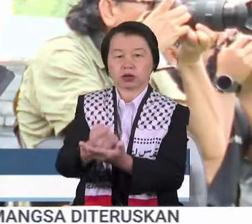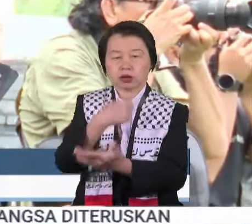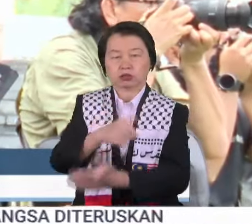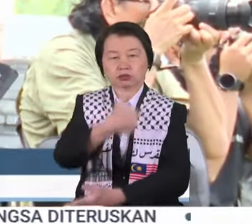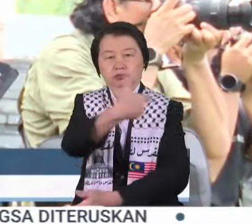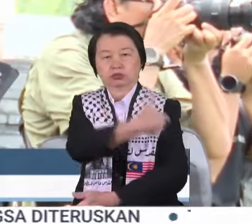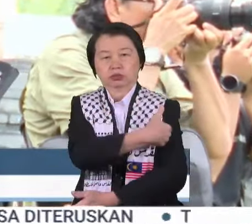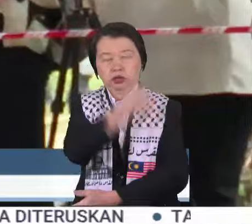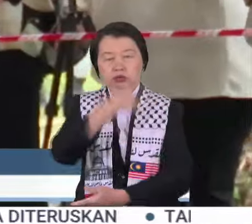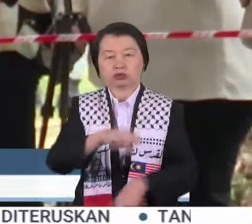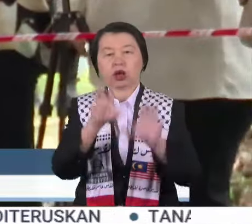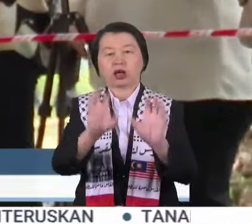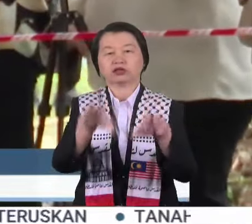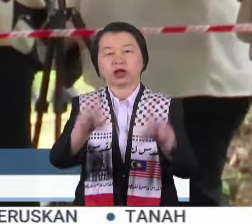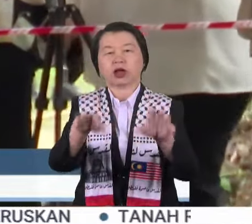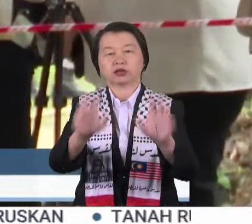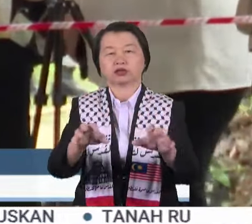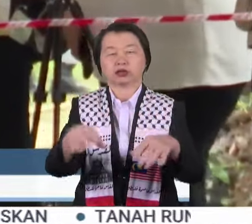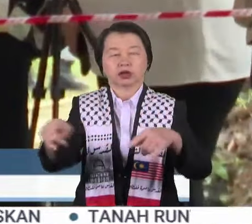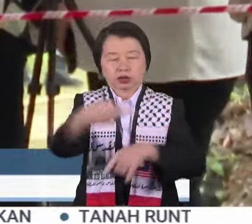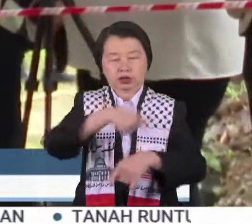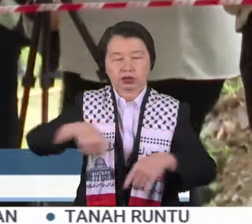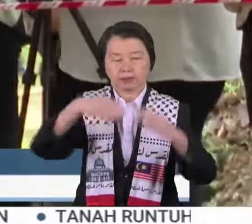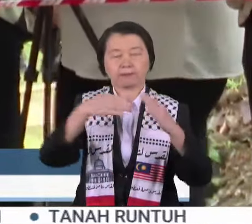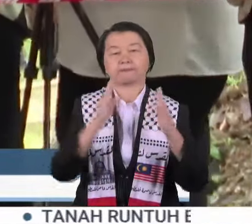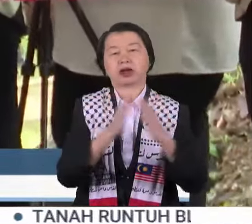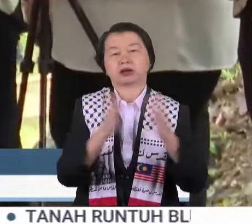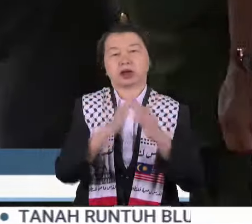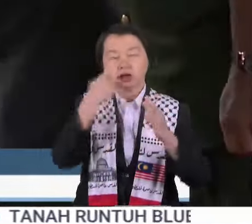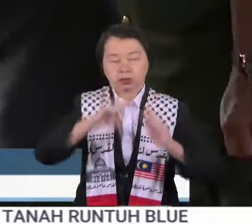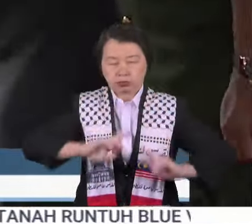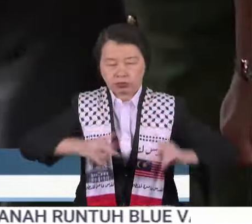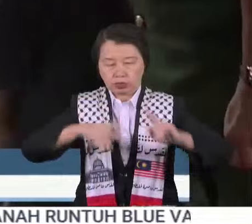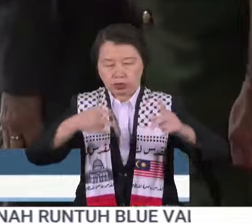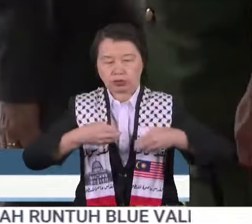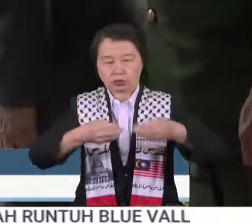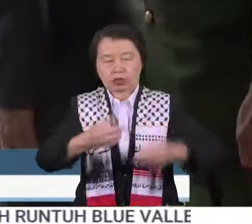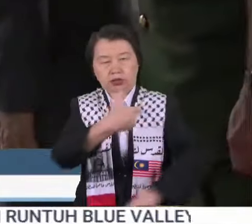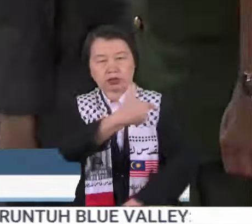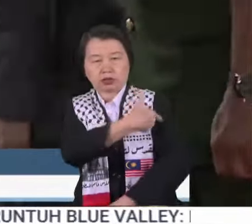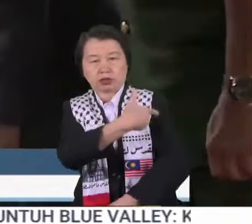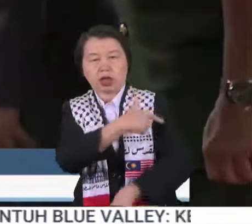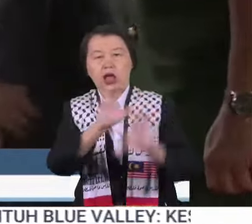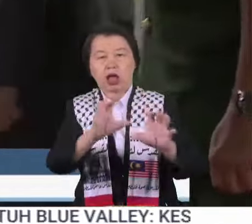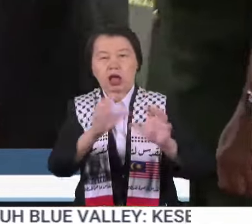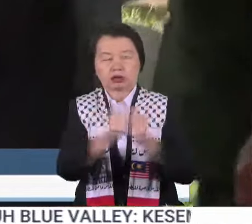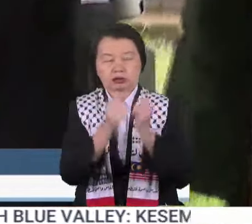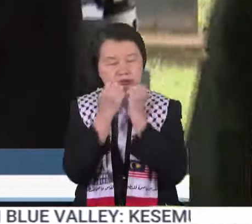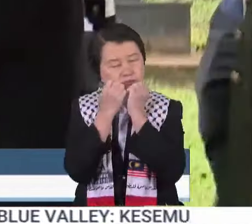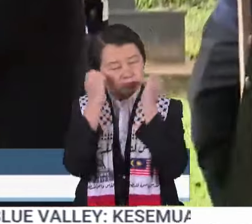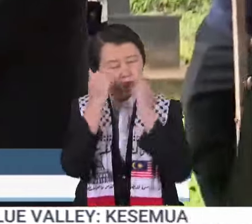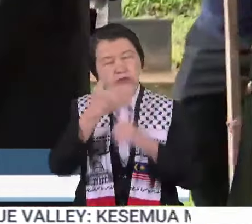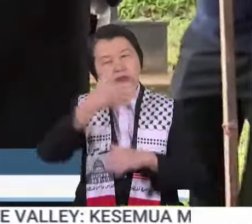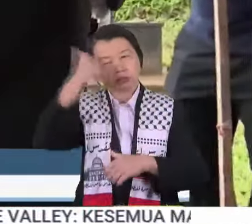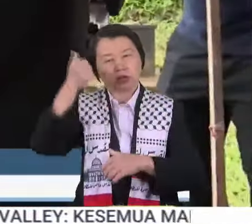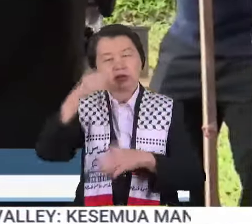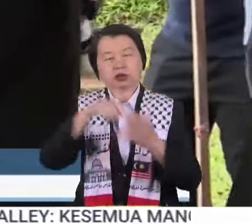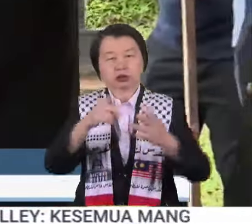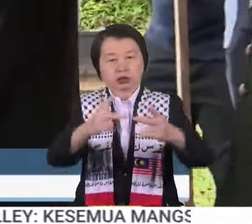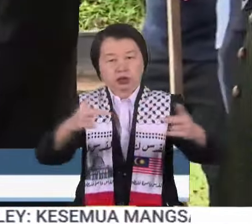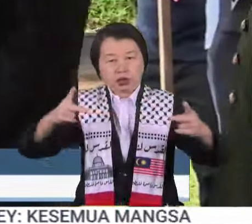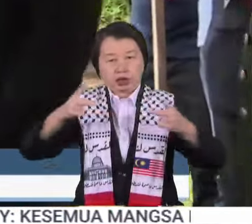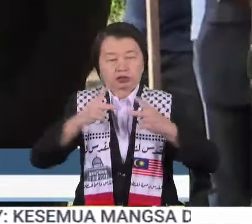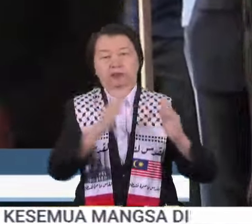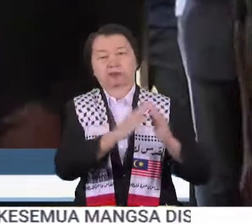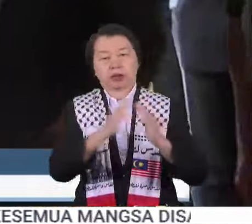vaksinasi kepada anjing-anjing di dalam Bandar bagi membantu meningkatkan pemberian vaksin dengan lebih efisien di kawasan-kawasan